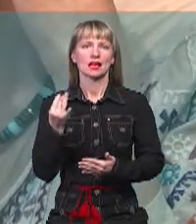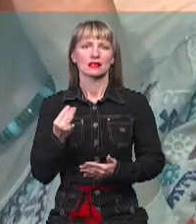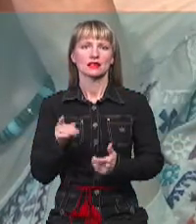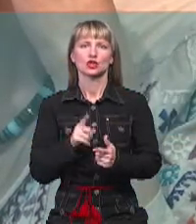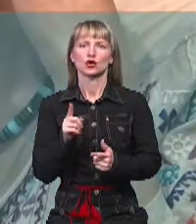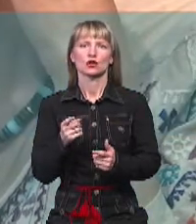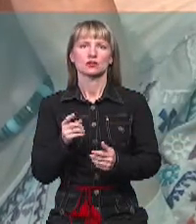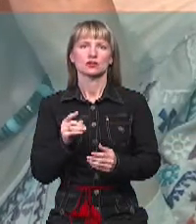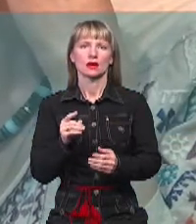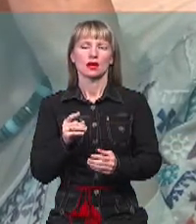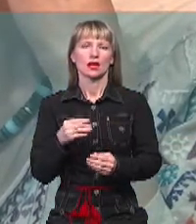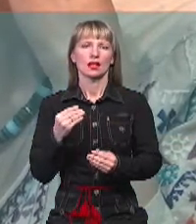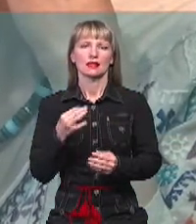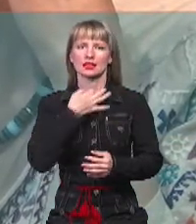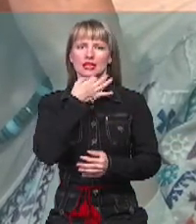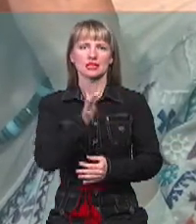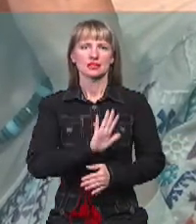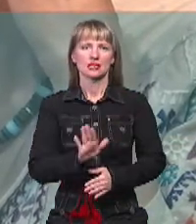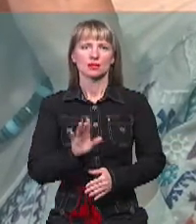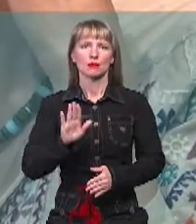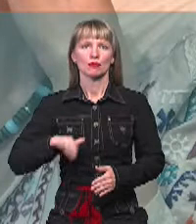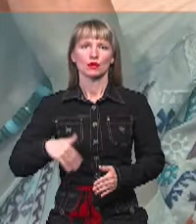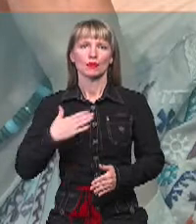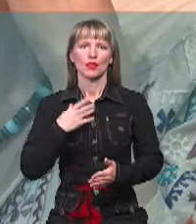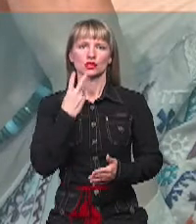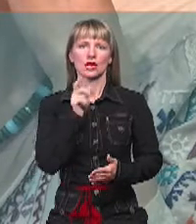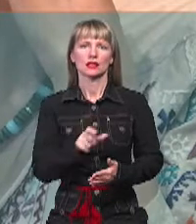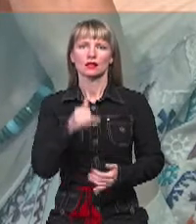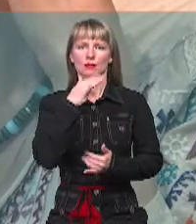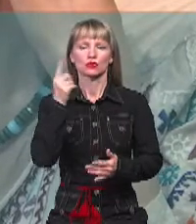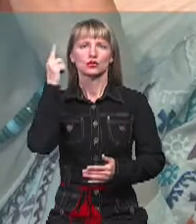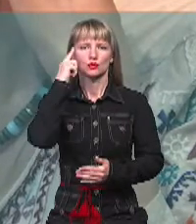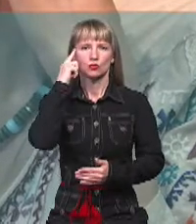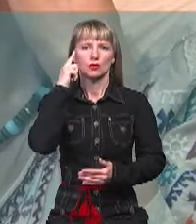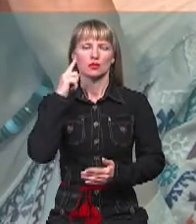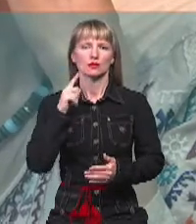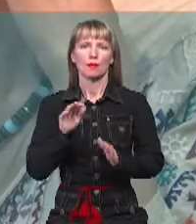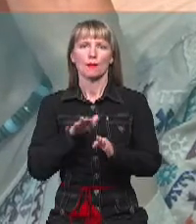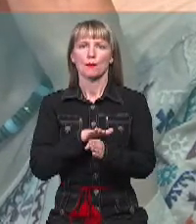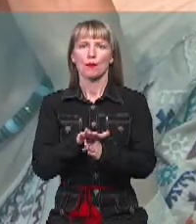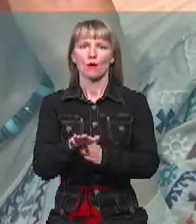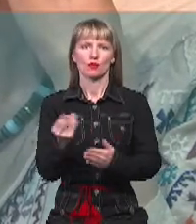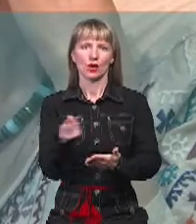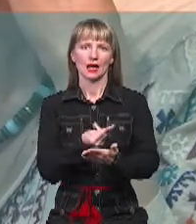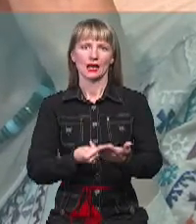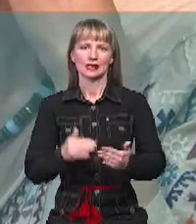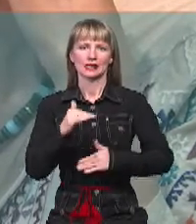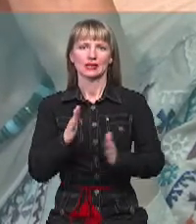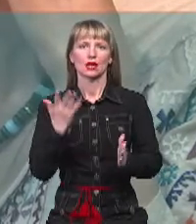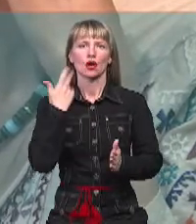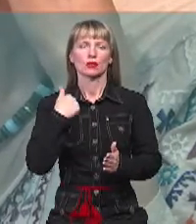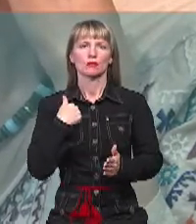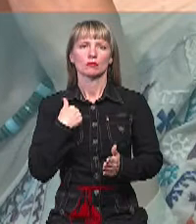щось не додати, оскільки наші глядачі потім не може зрозуміти цілісності картини. І тому, коли ми